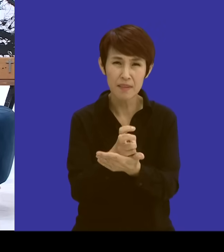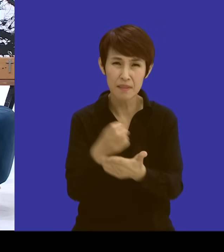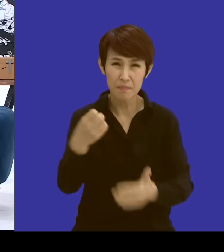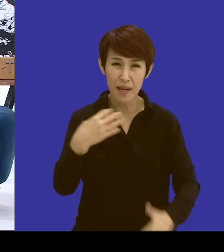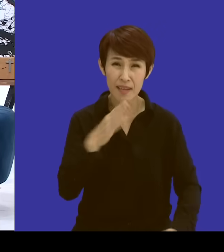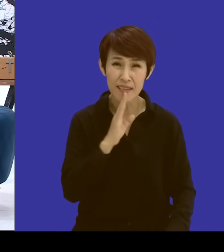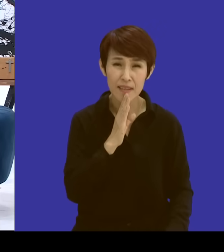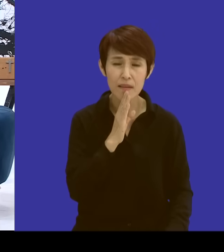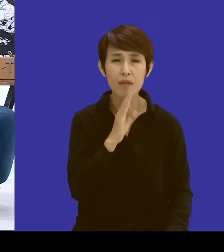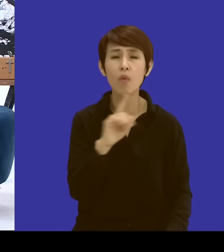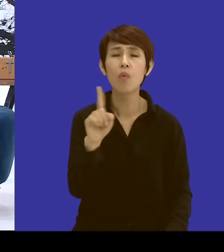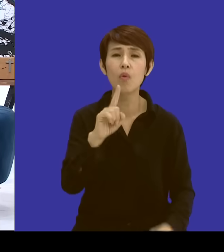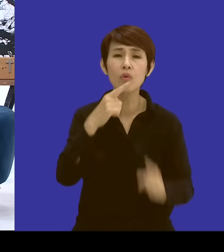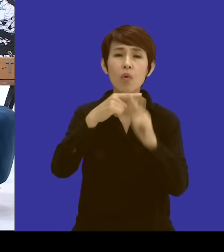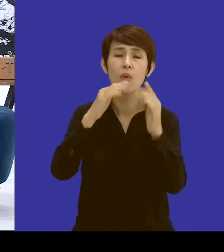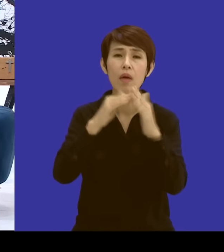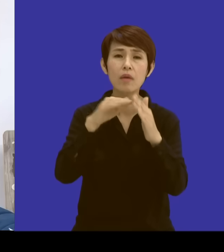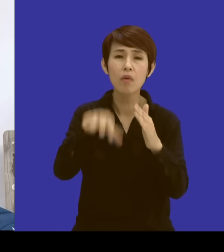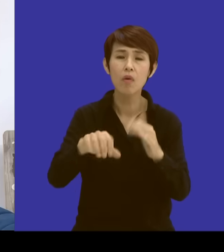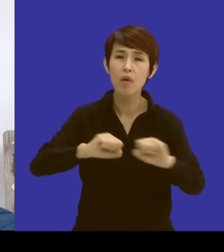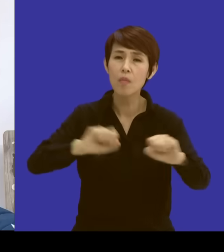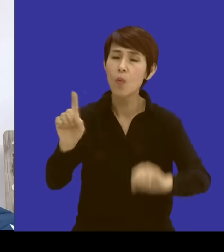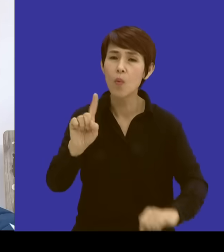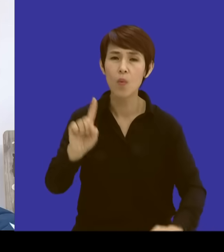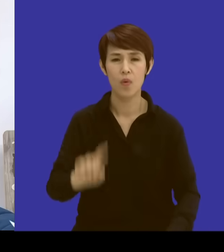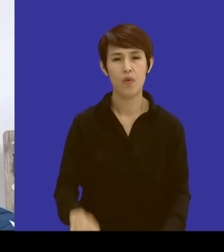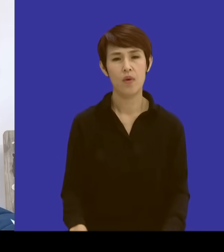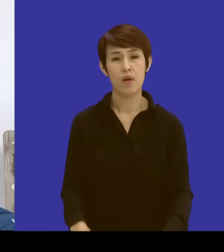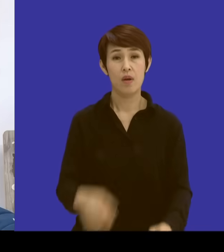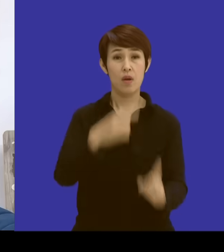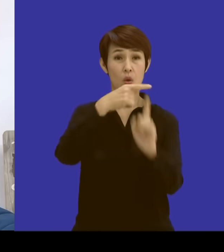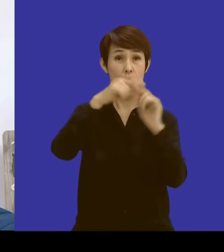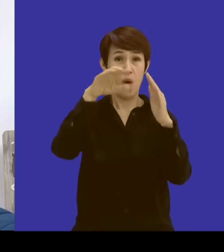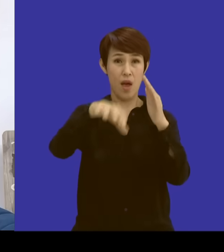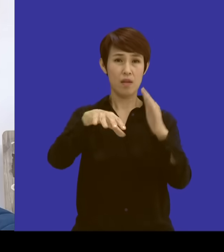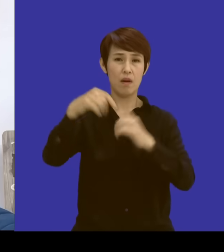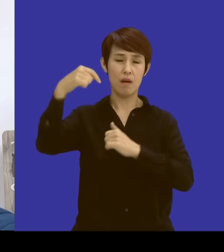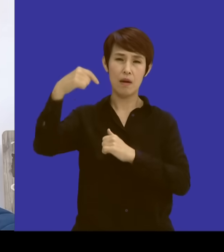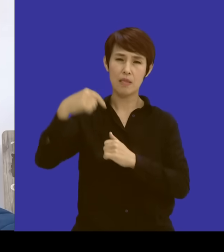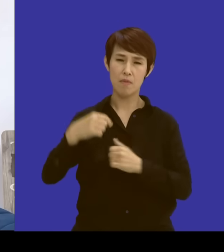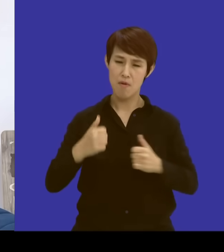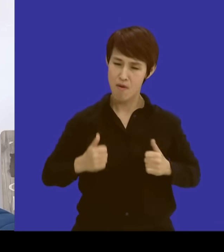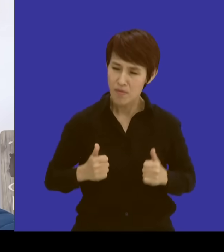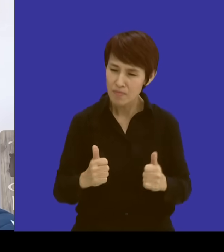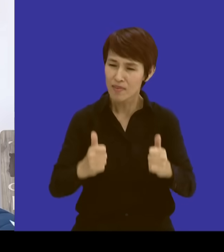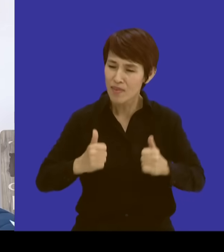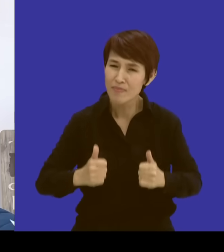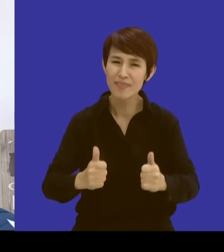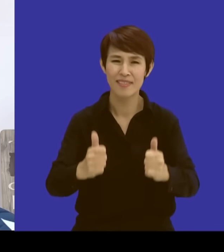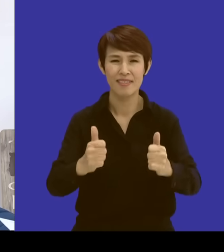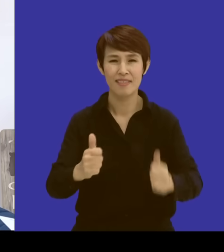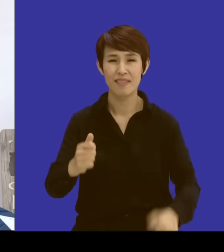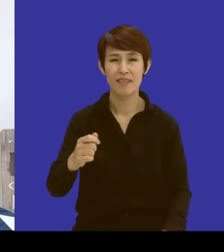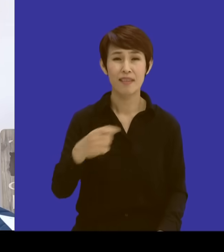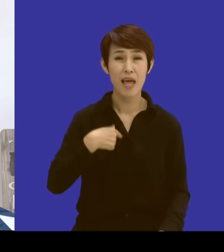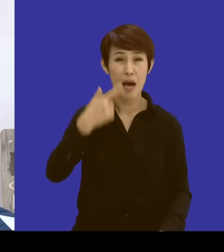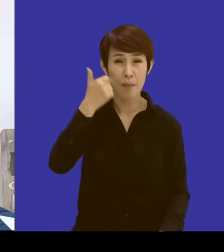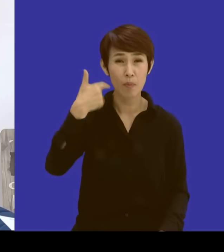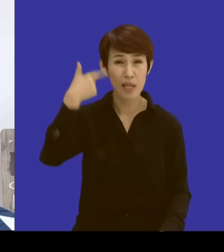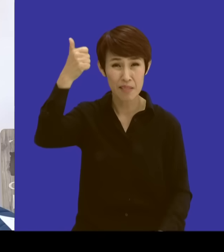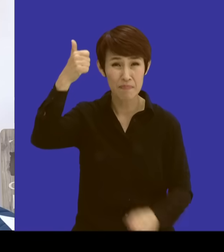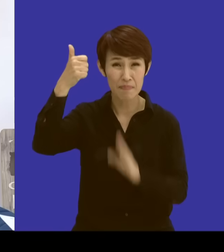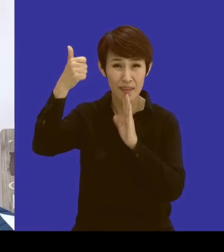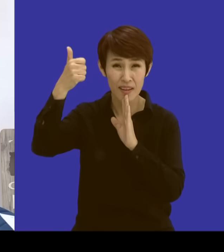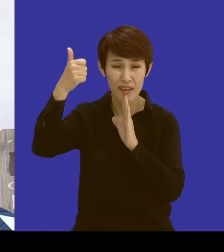예를 들면 어떤 교회에서는 어떤 일을 하셨어요? 교회에서 뭐 열심히 시키지 않은 일을 열심히 했죠. 제 아버지 목사님이시기도